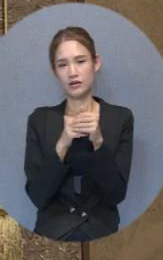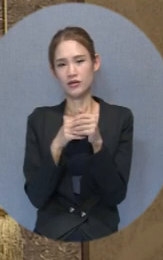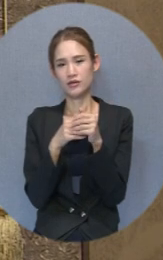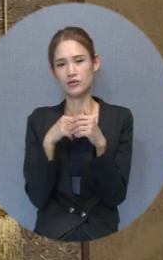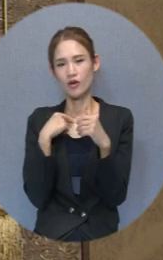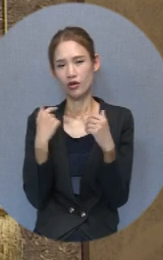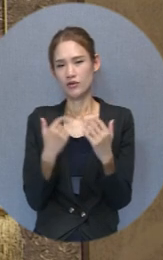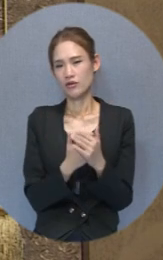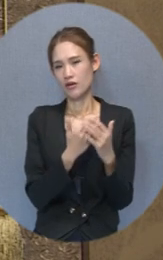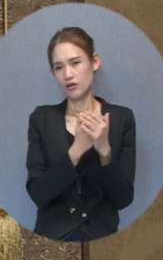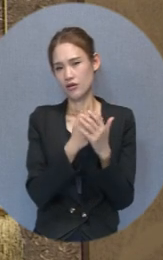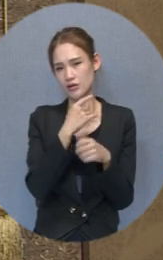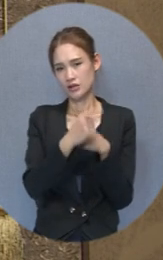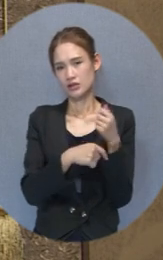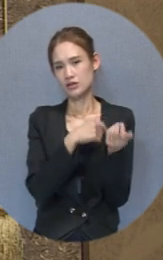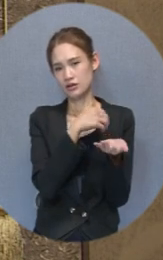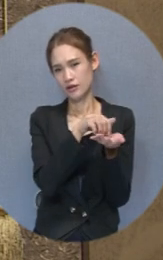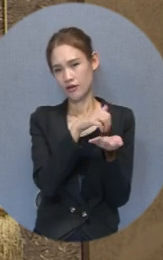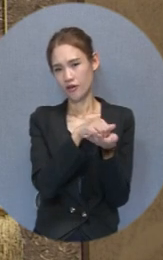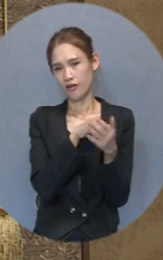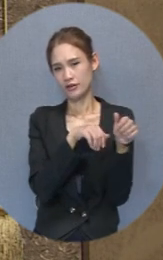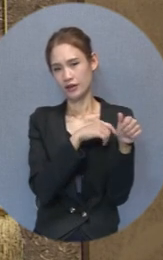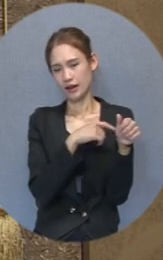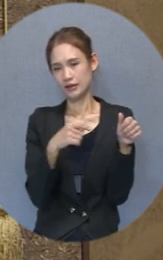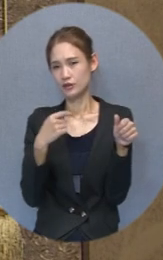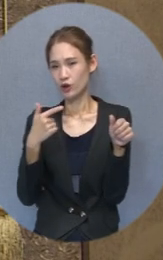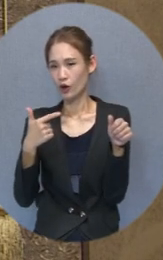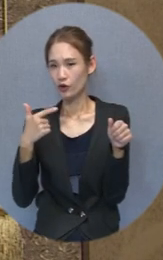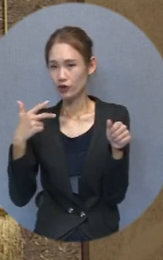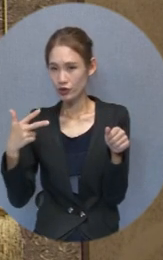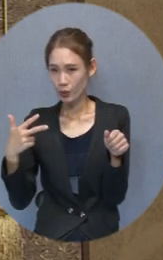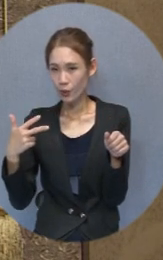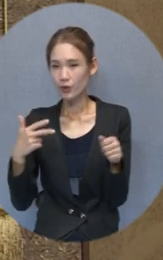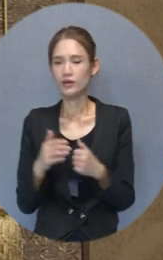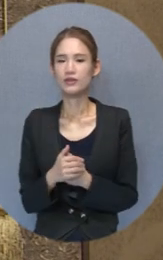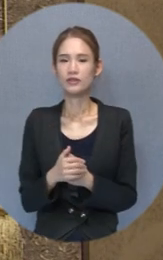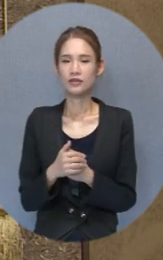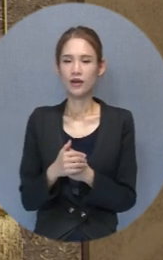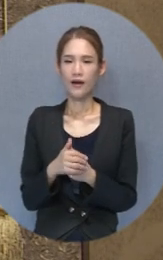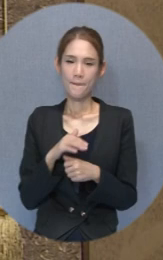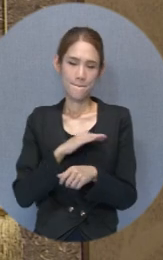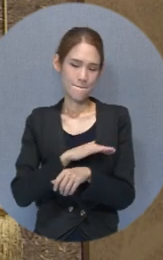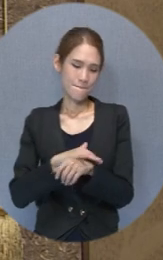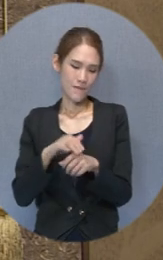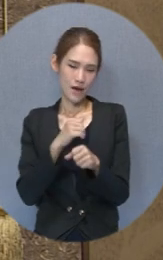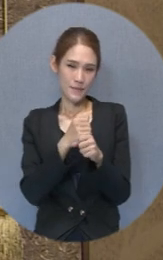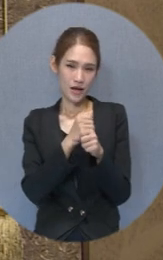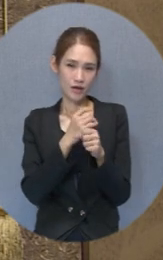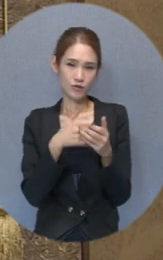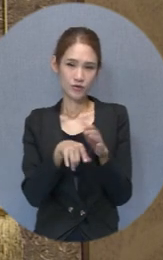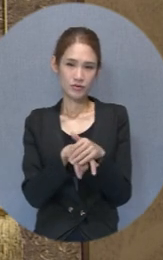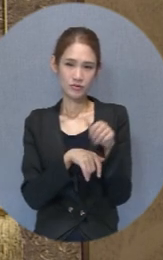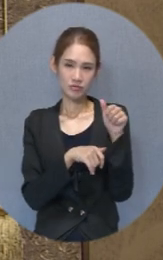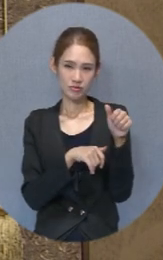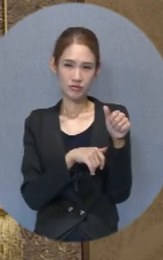개발할 수 있는 게 1년에 5가지에서 최대한 6, 7가지, 제대로 만들려면 5가지도,